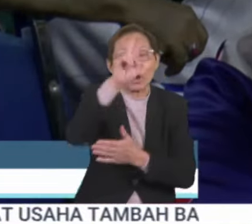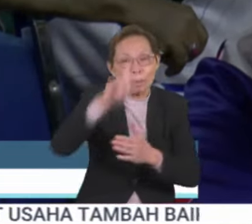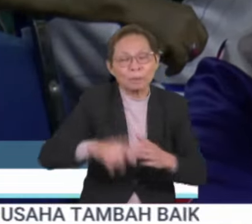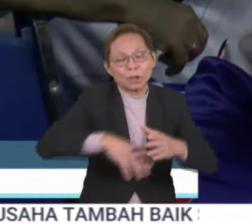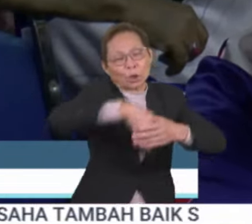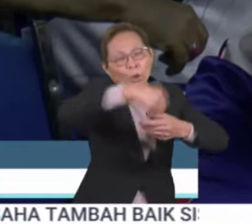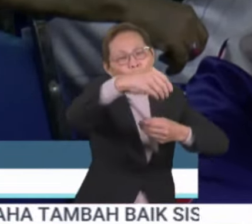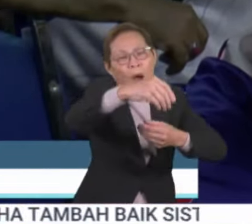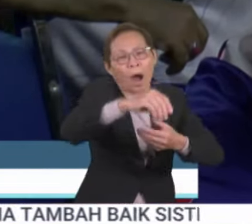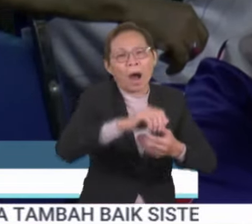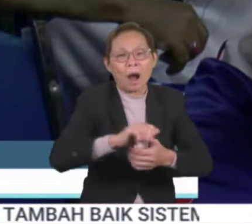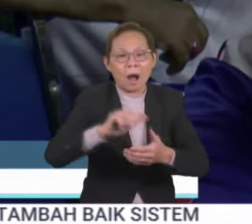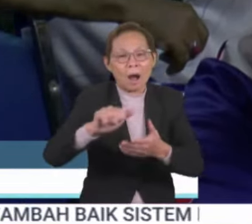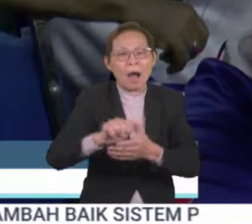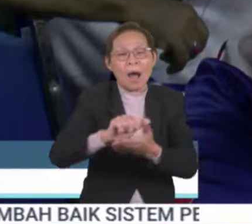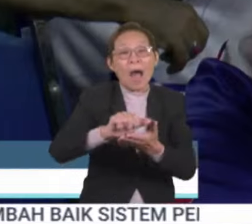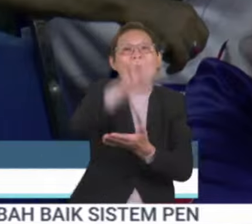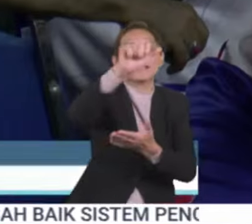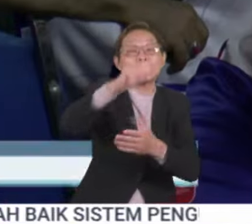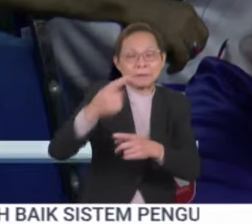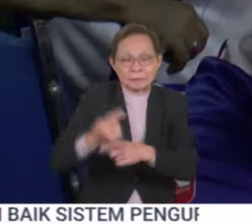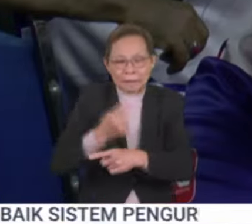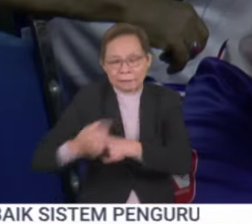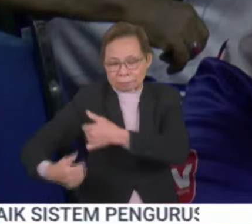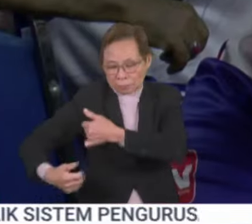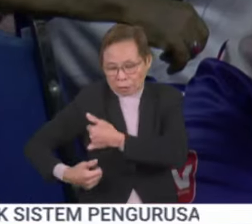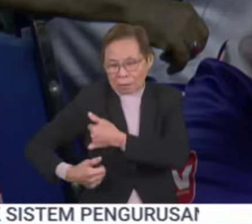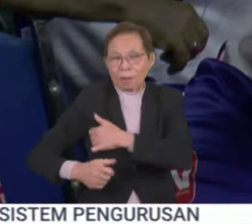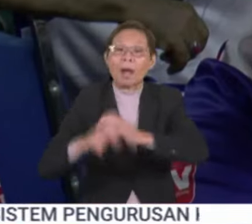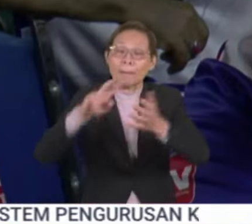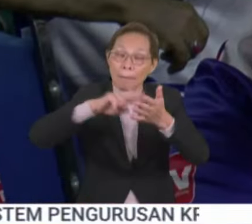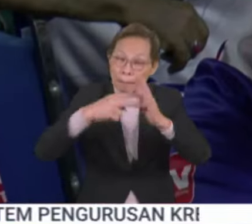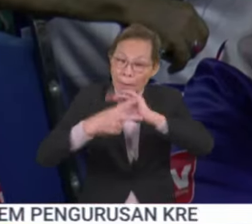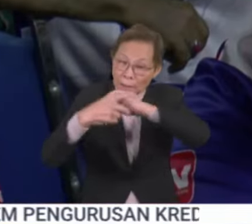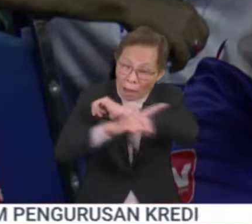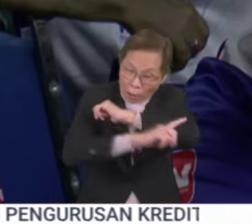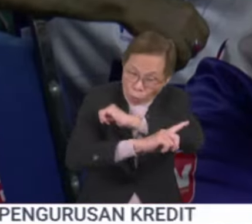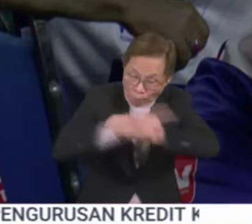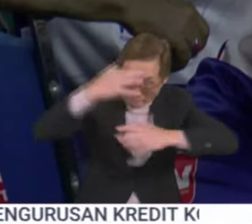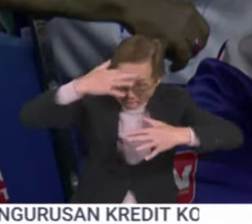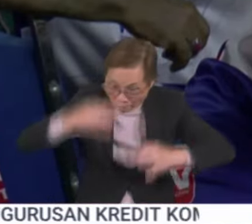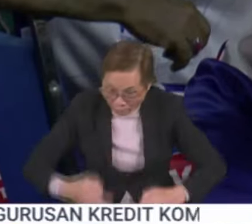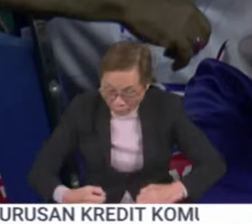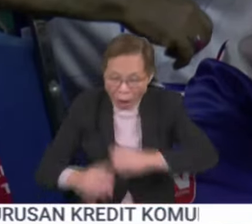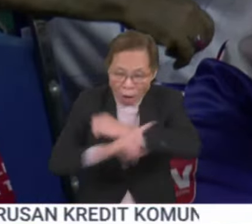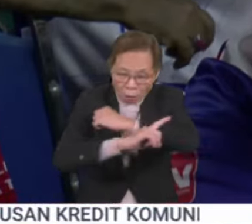Akademi Latihan Ketenteraan. Maknanya bila hukuman itu disahkan